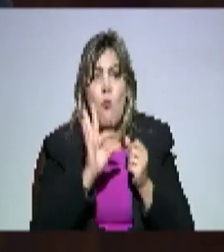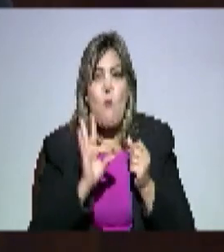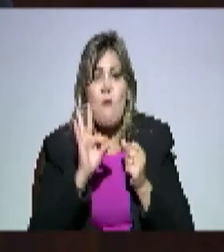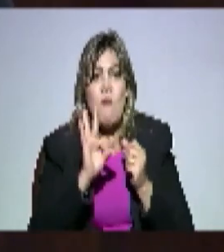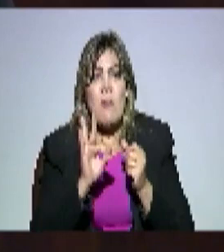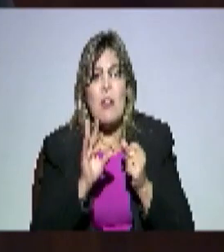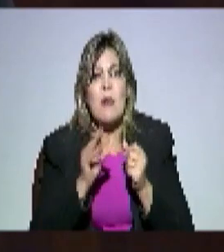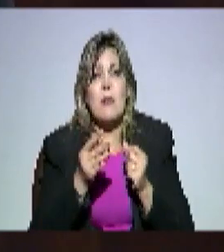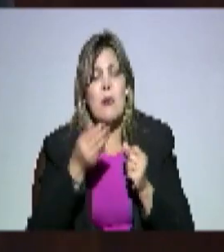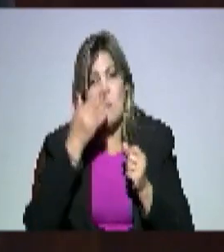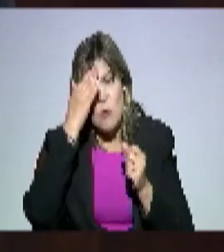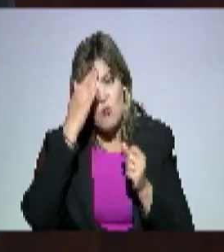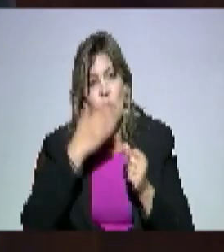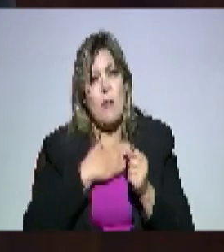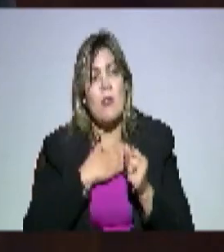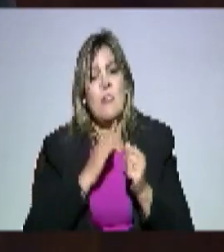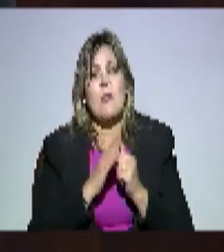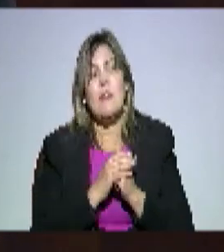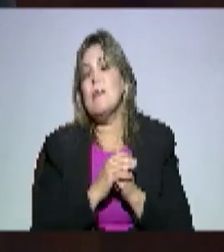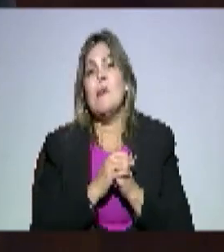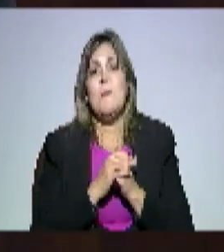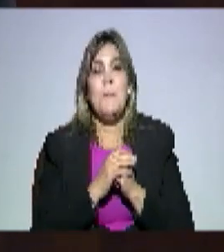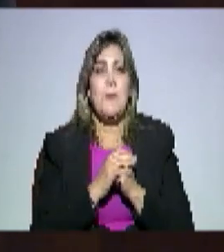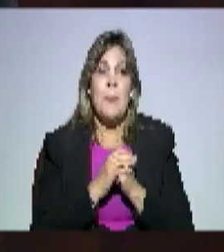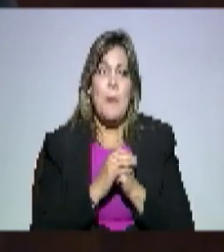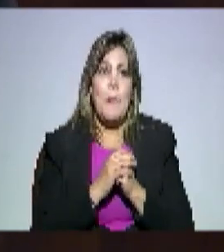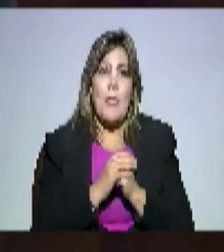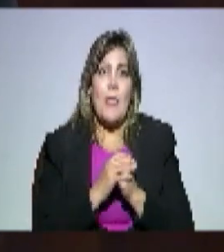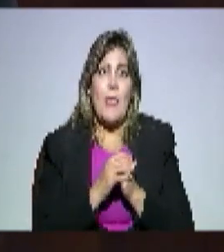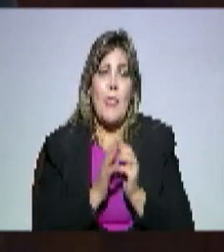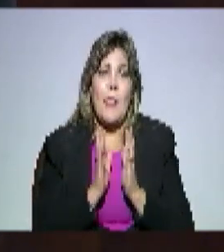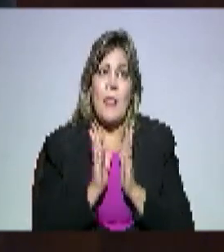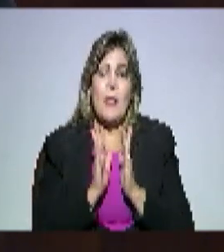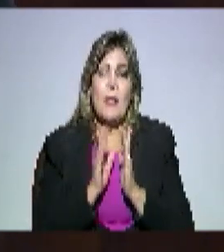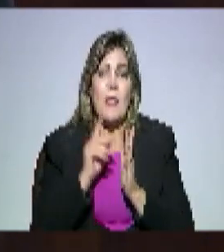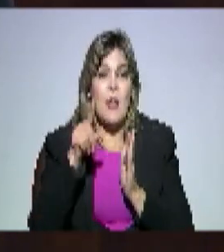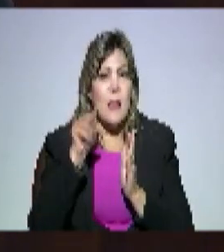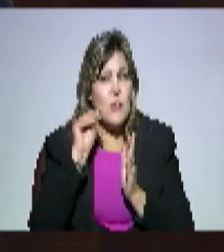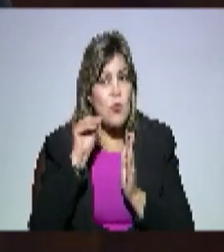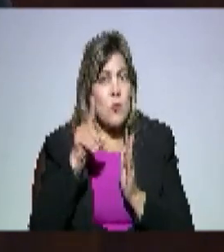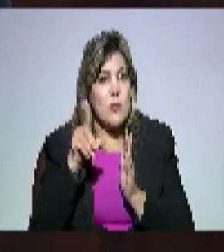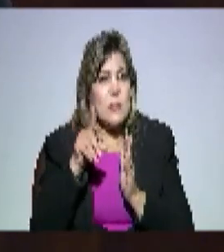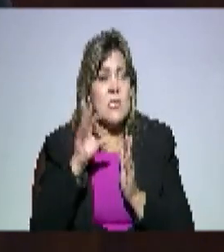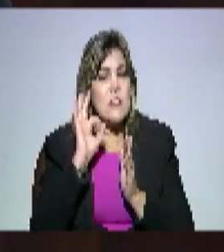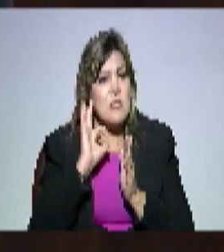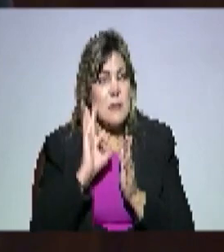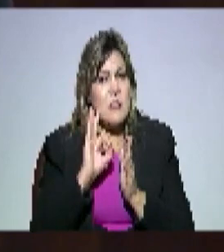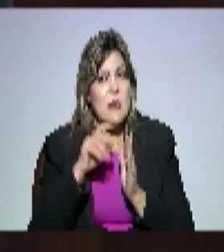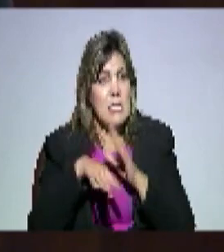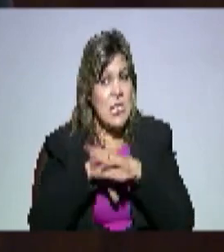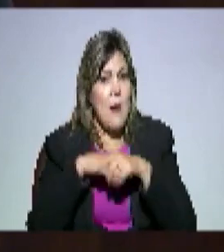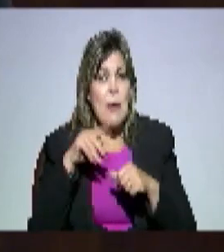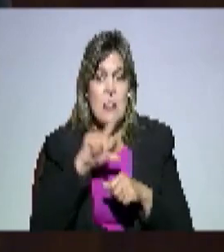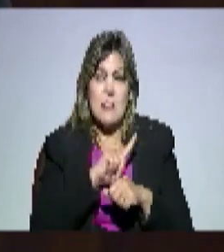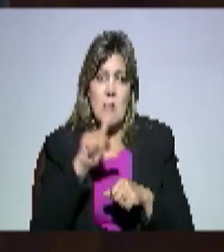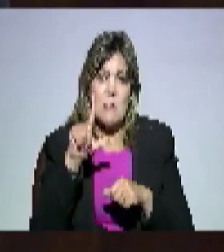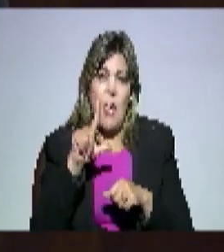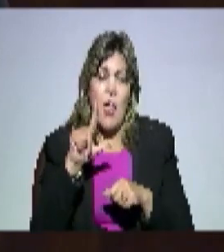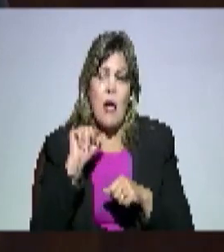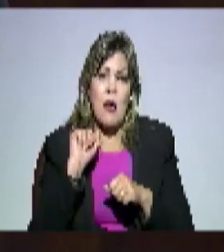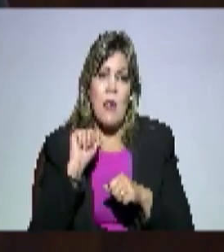يبقى ليك الشكر من بع ربنا طبعا يعني اللي حضرتك عملتيه ده ده حاجه مهمه